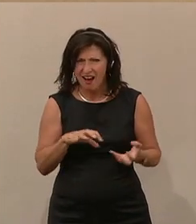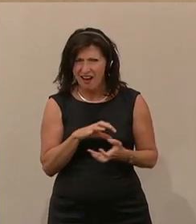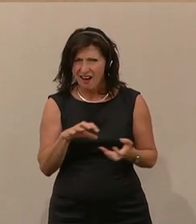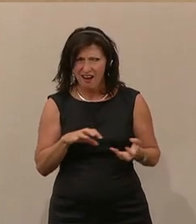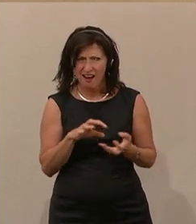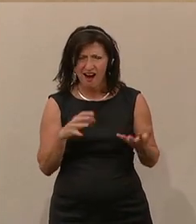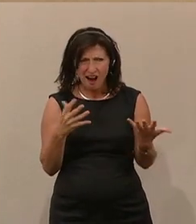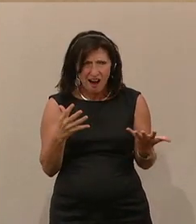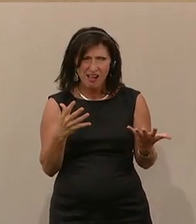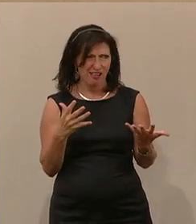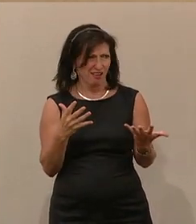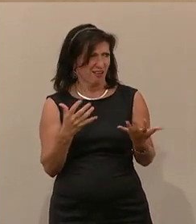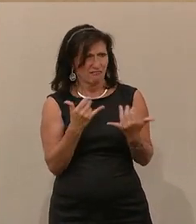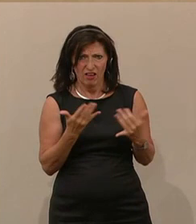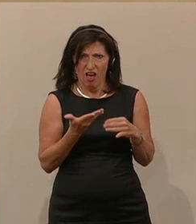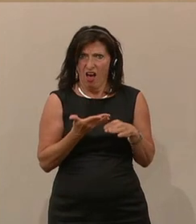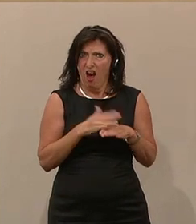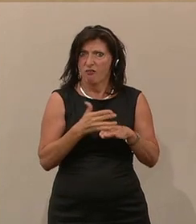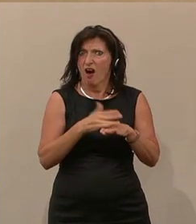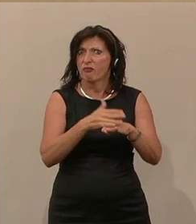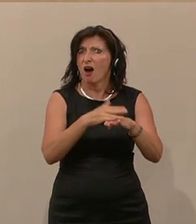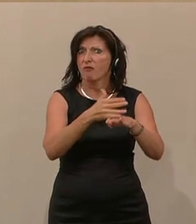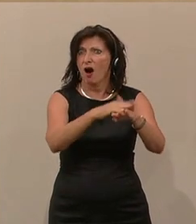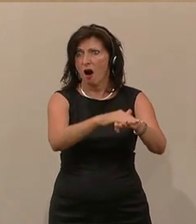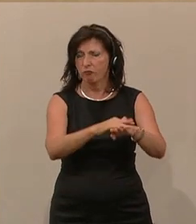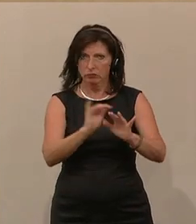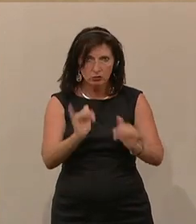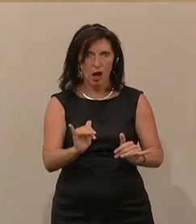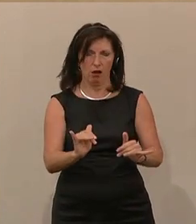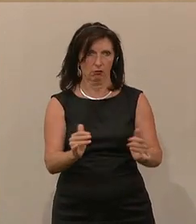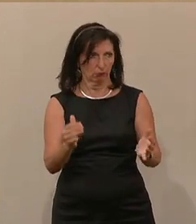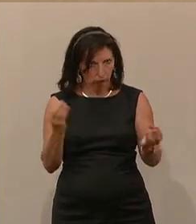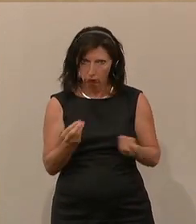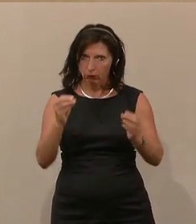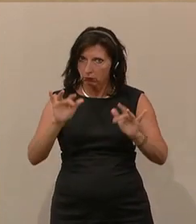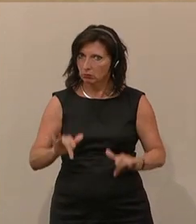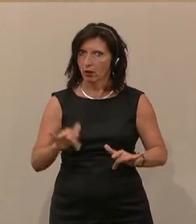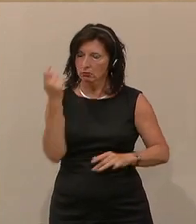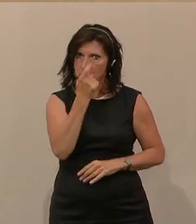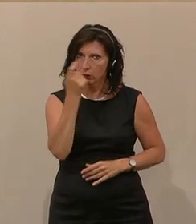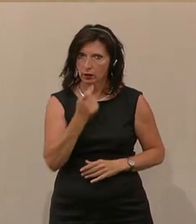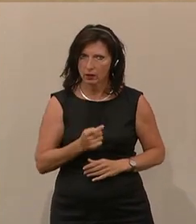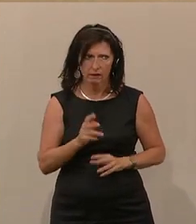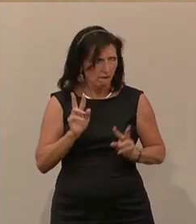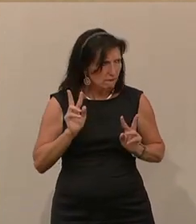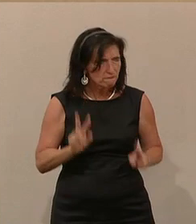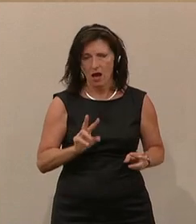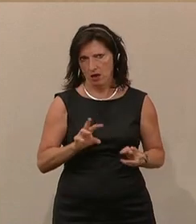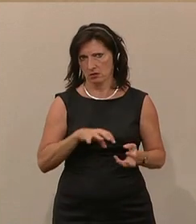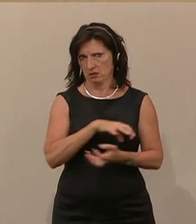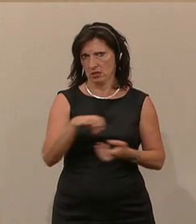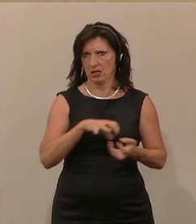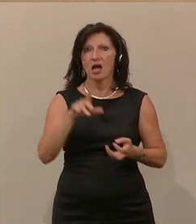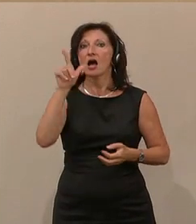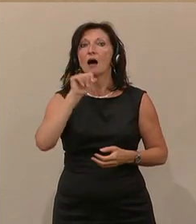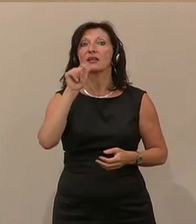enthüllung schwerwiegender und wir müssen uns zu recht sorgen machen dass das ein skandal ist sagt aber nicht